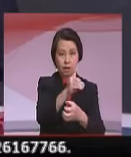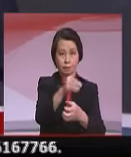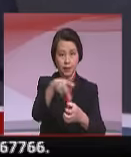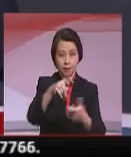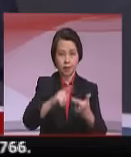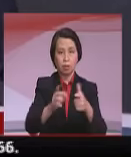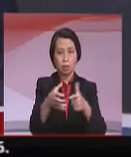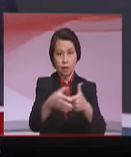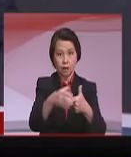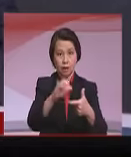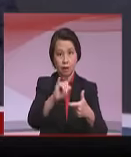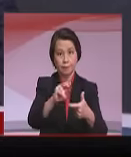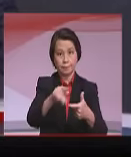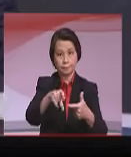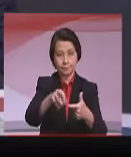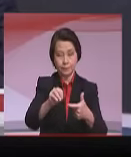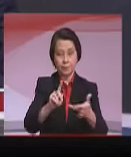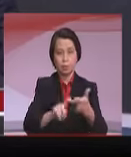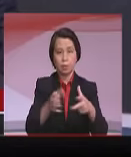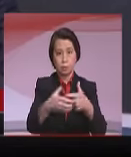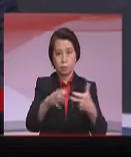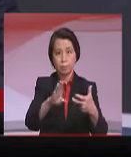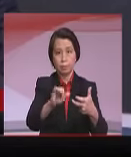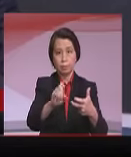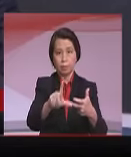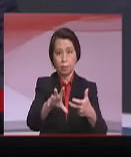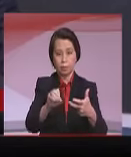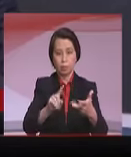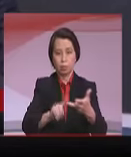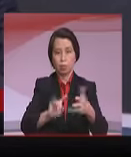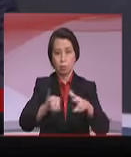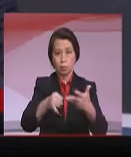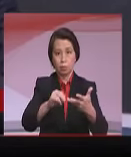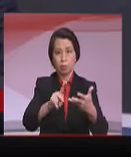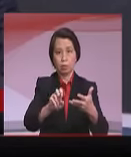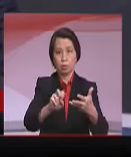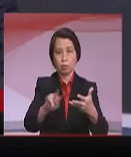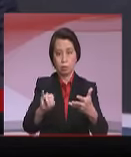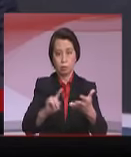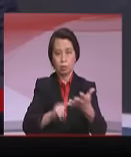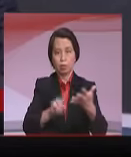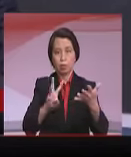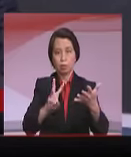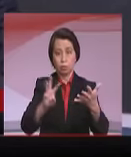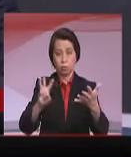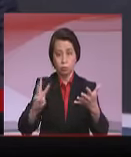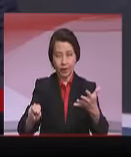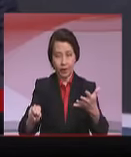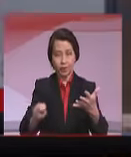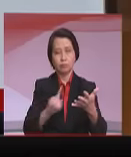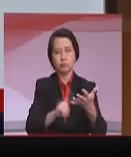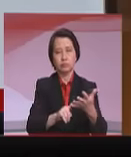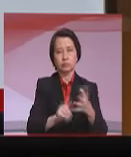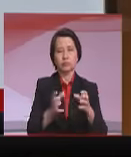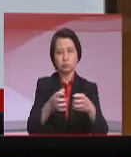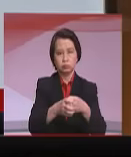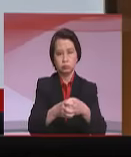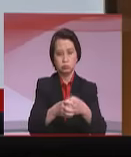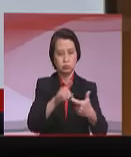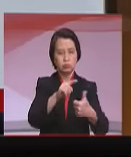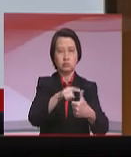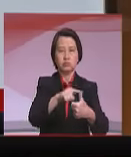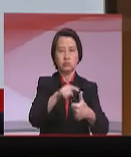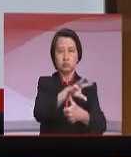Pinang, kluster Impian, kluster Baloi, kluster Jernai dan kluster Seri Wangsa. Bagi kluster Desa Pinang,